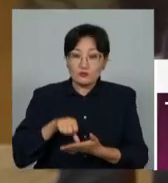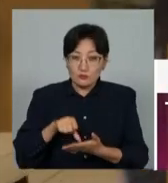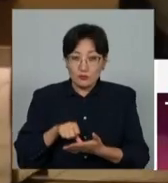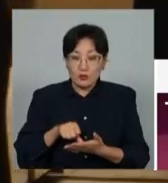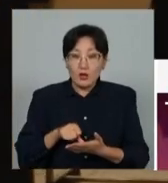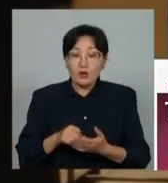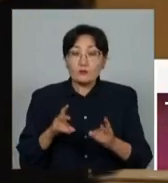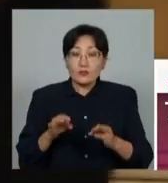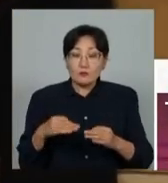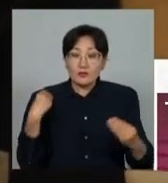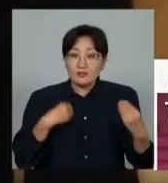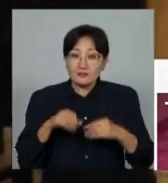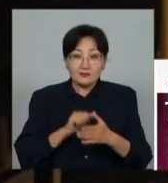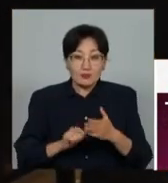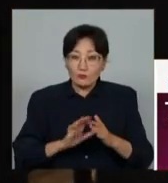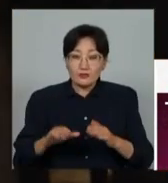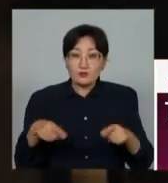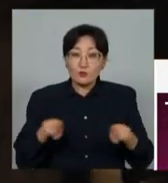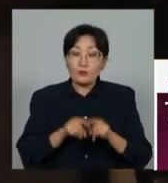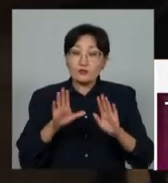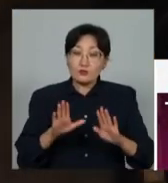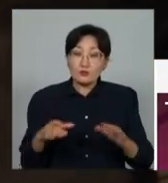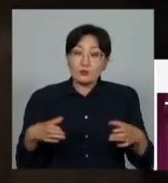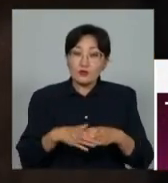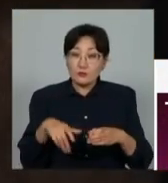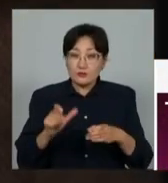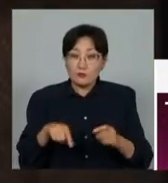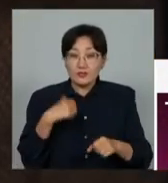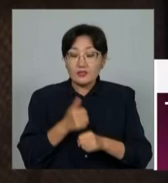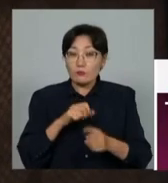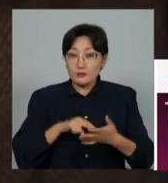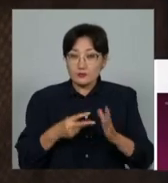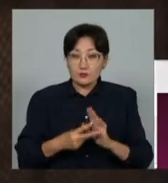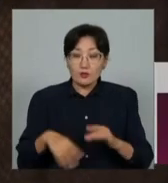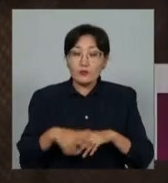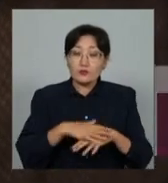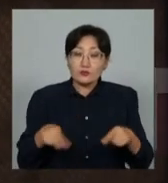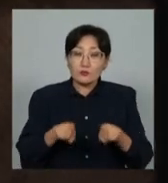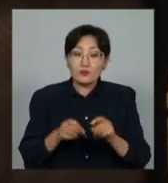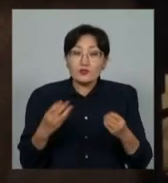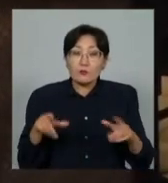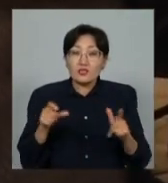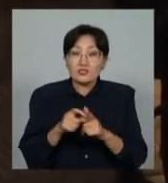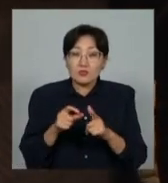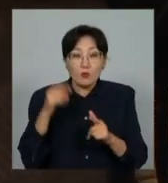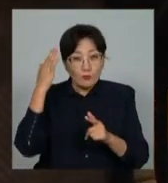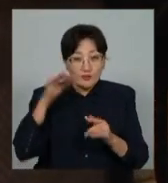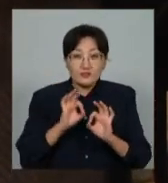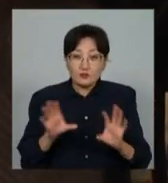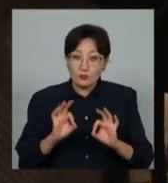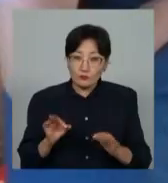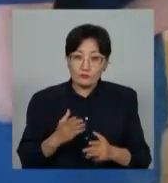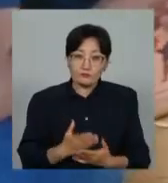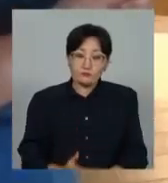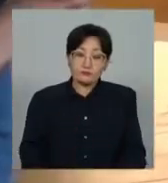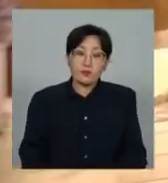айналады. Алайда киім себеп емес. Аталмыш көрменің ұйымдастырушыларының негізгі мақсаты халыққа бұл қарапайым сөздердің мағынасын түсіндіріп